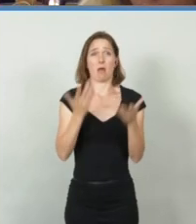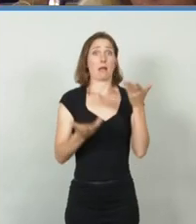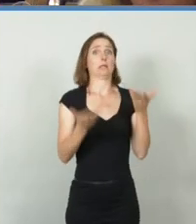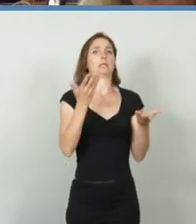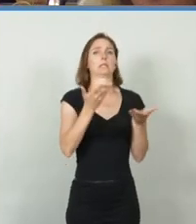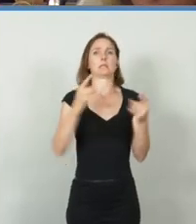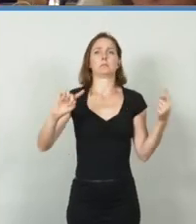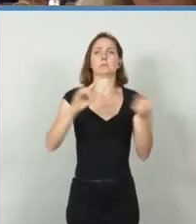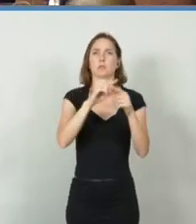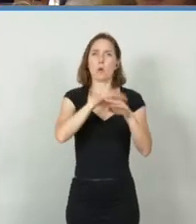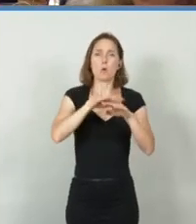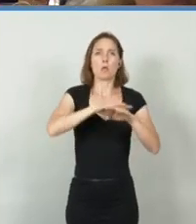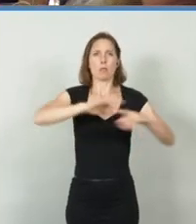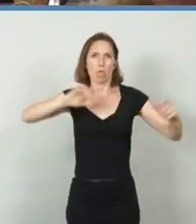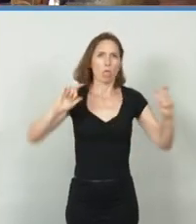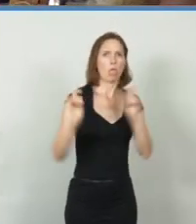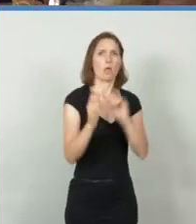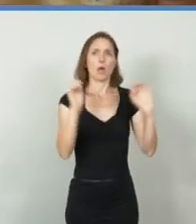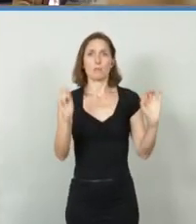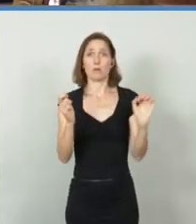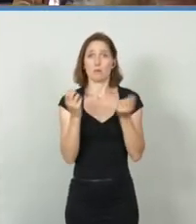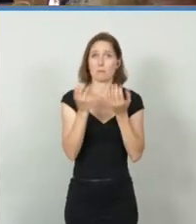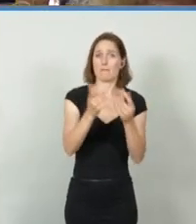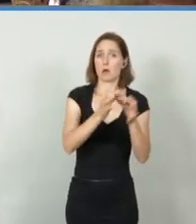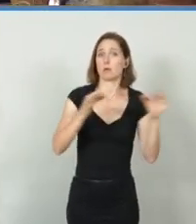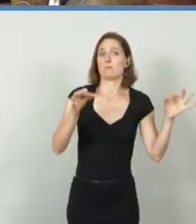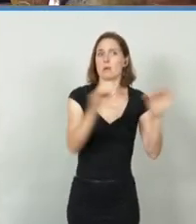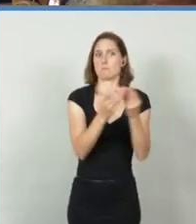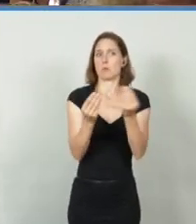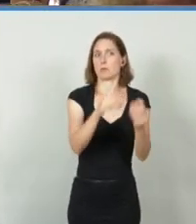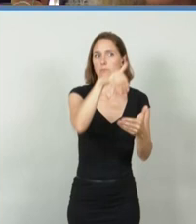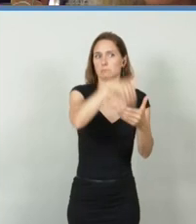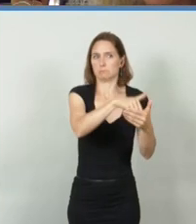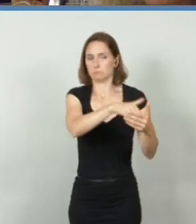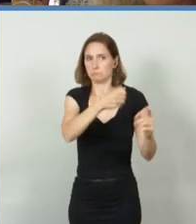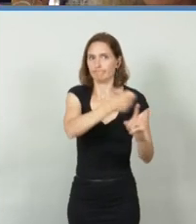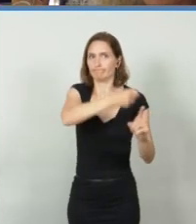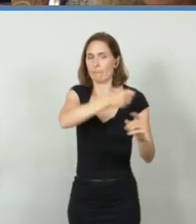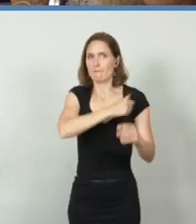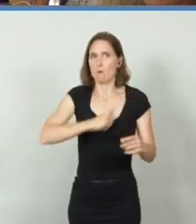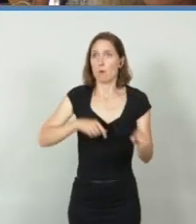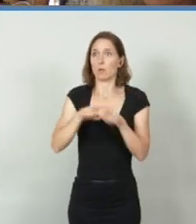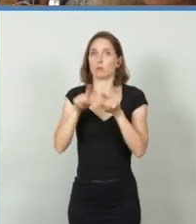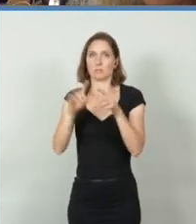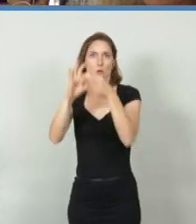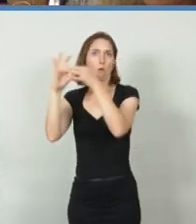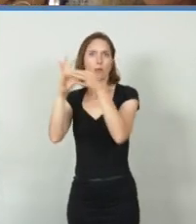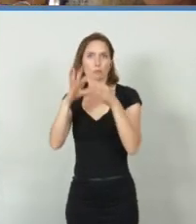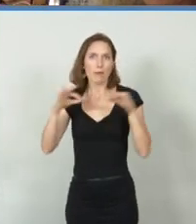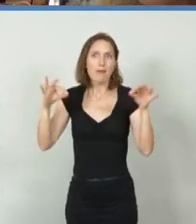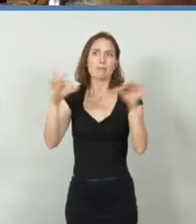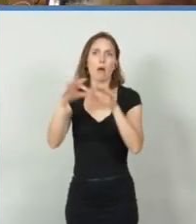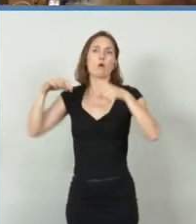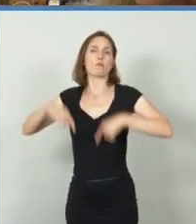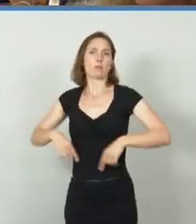impactant tant la vie des ressortissants des pays concernés que les relations entre État et gouvernement locaux ces changements